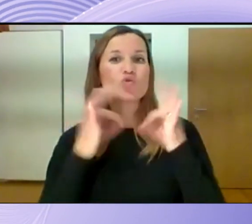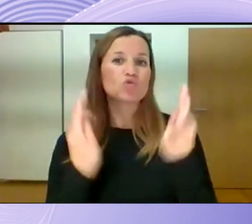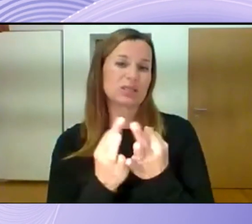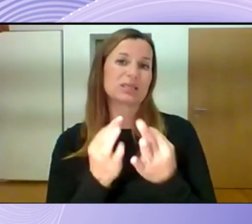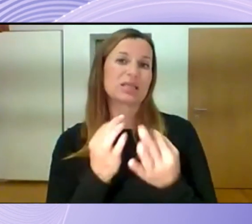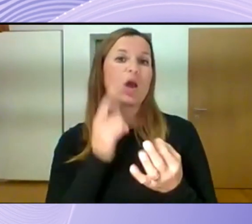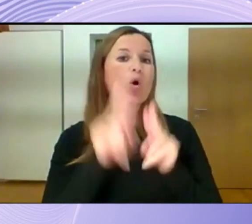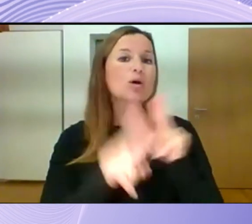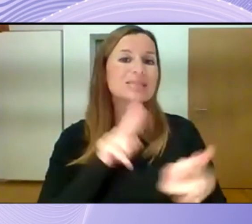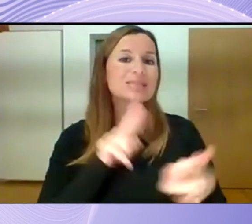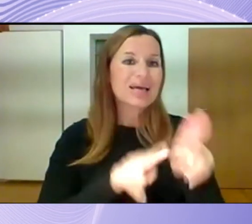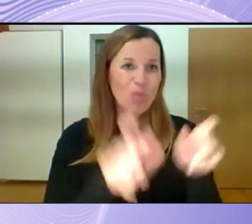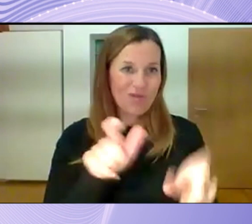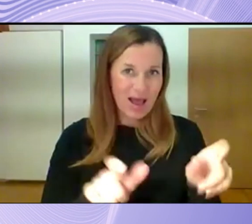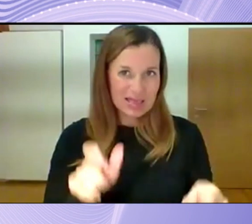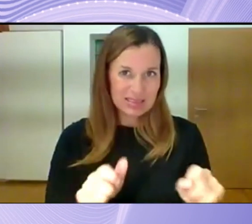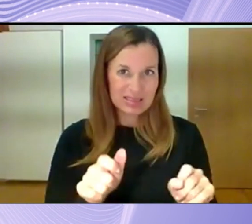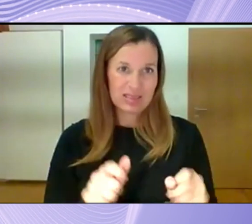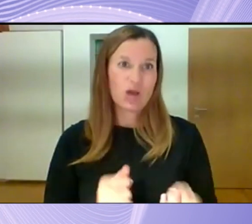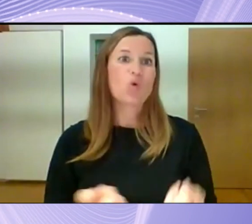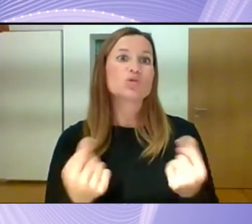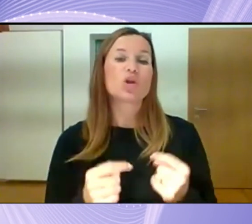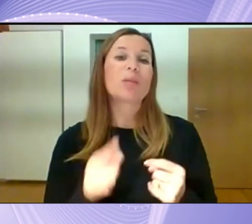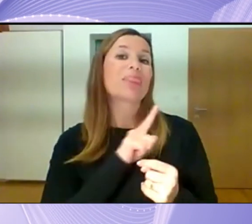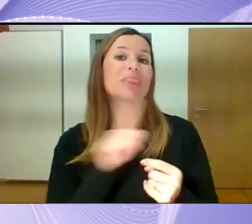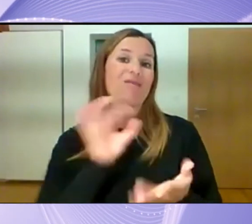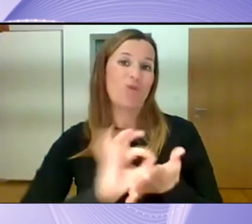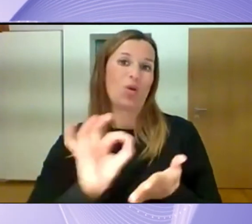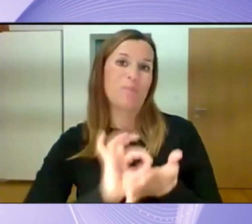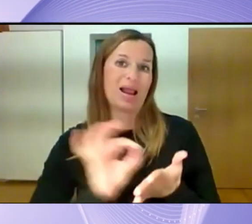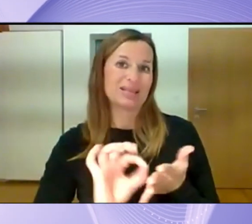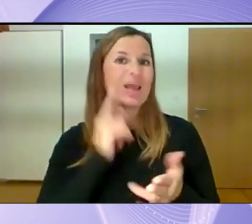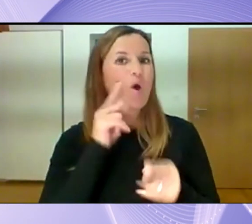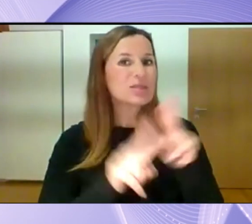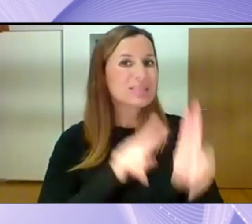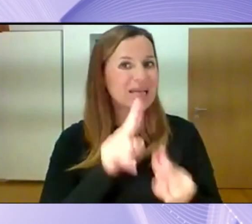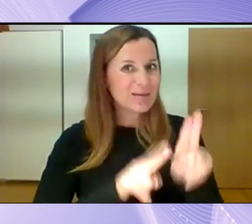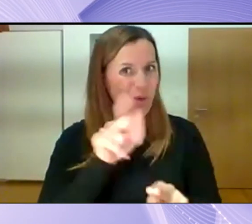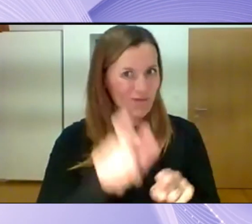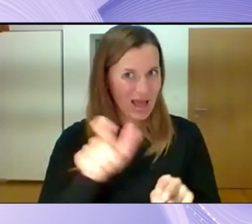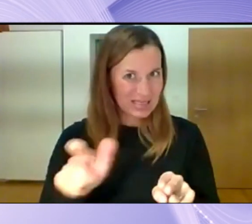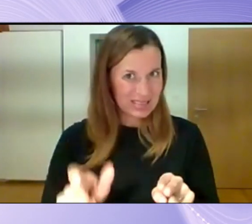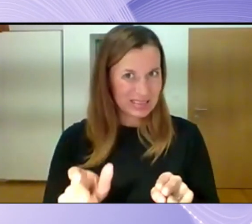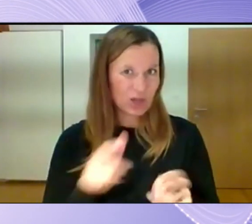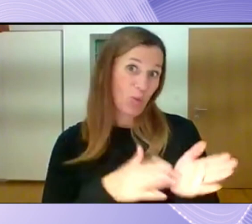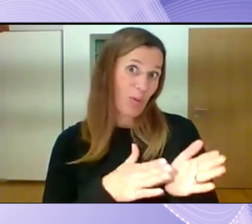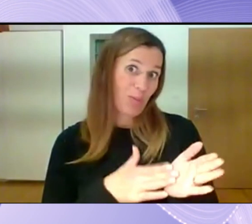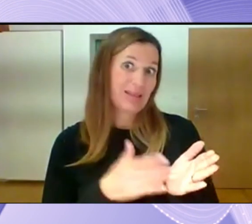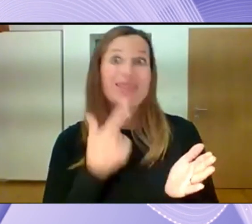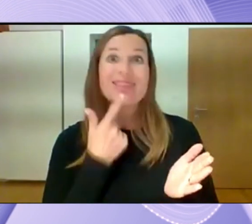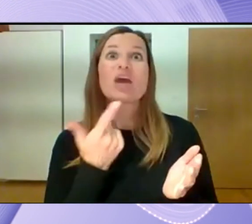Se pravi, ali pa rečemo z drugo besedo, neformalni oskrbovalci. To, kar sem prej rekla po domače, nekdo za njih doma